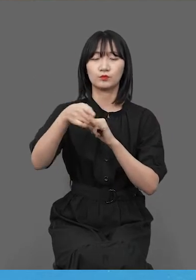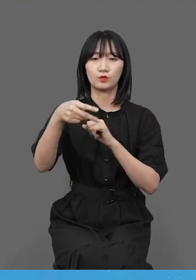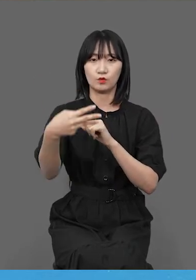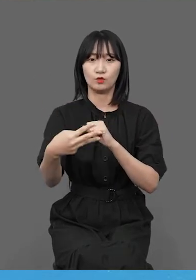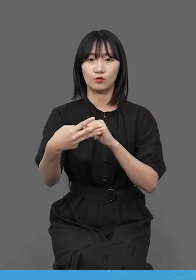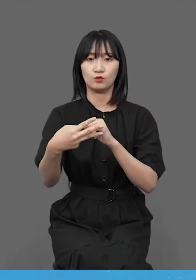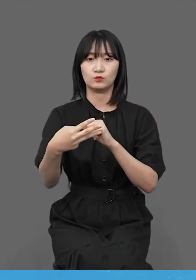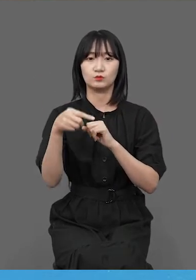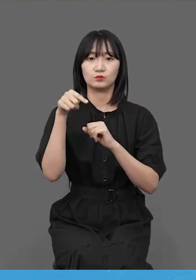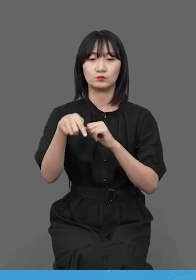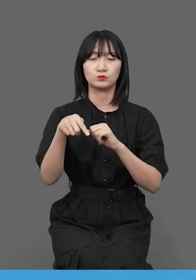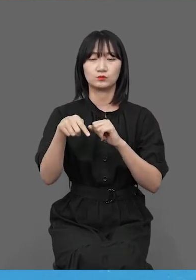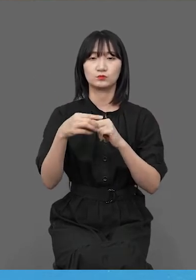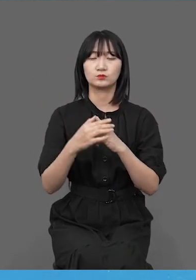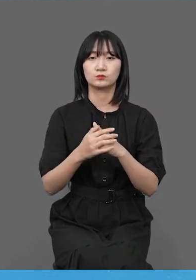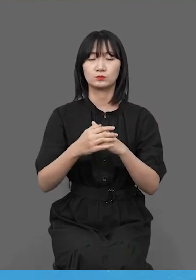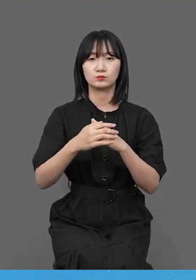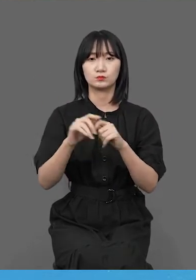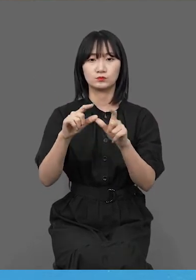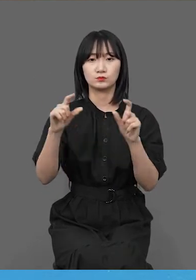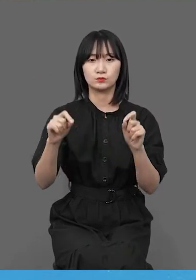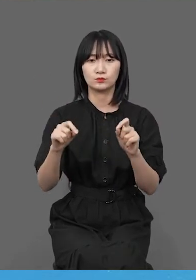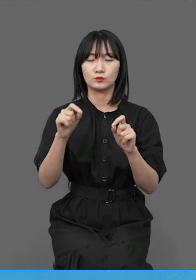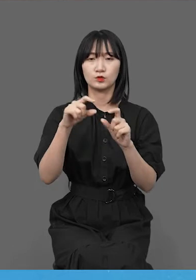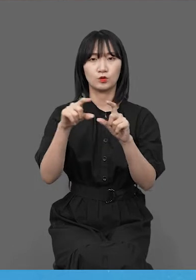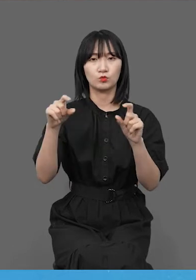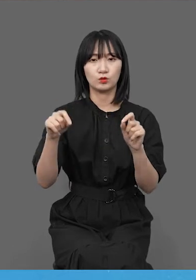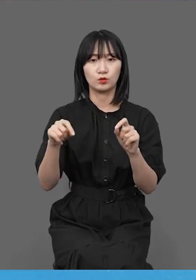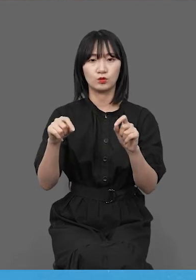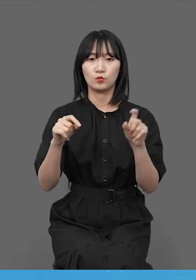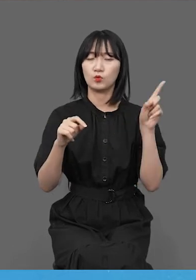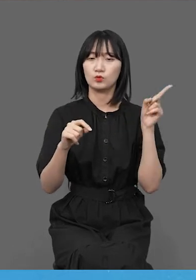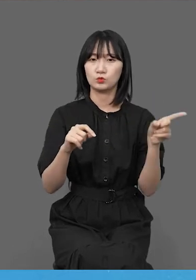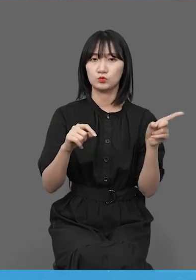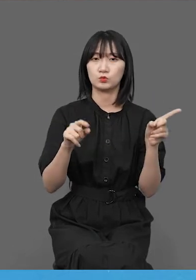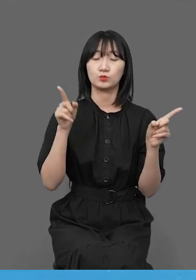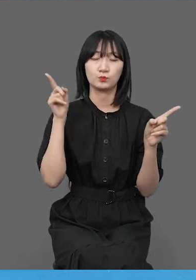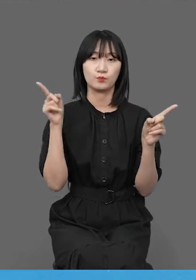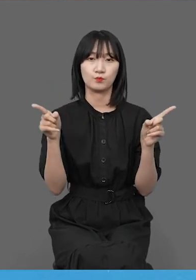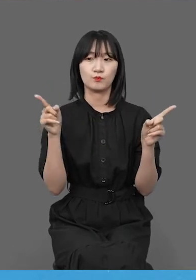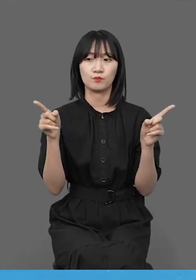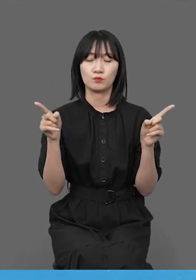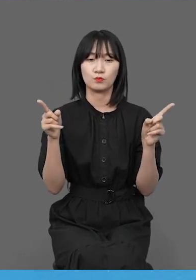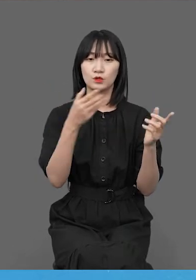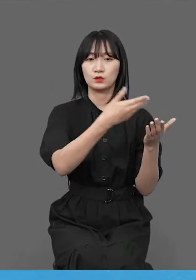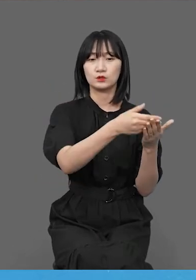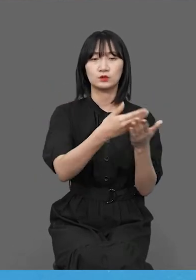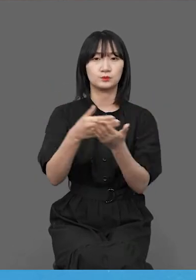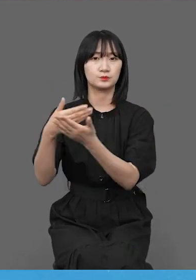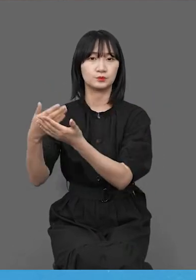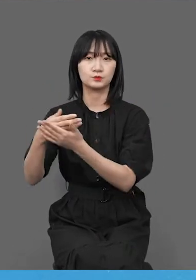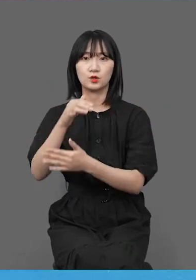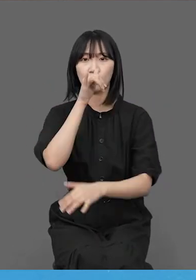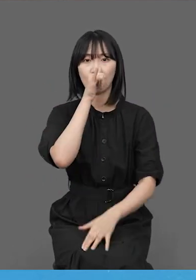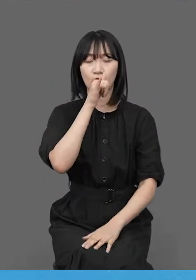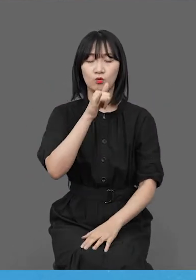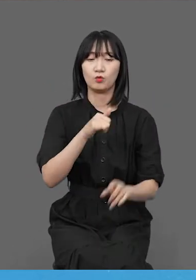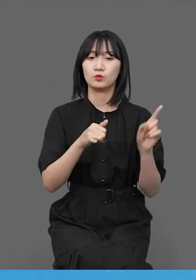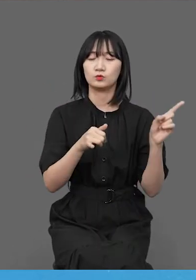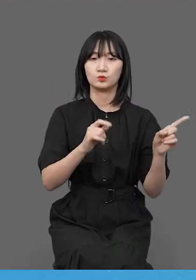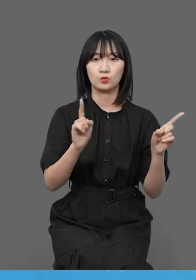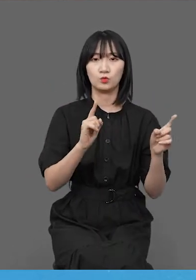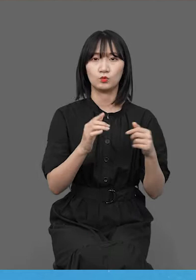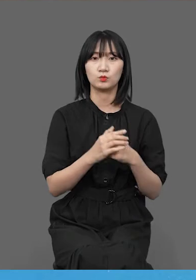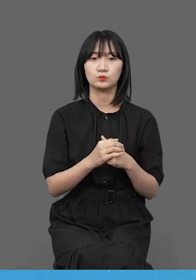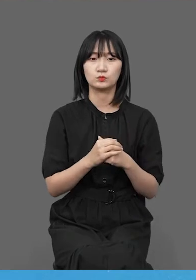화석입니다. 근데 그 가운데 깃털 왼쪽에 하고 오른쪽에 그림이 하나 있는데 왼쪽 그림은